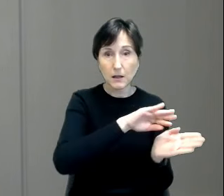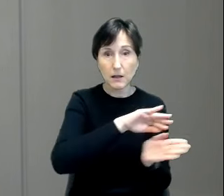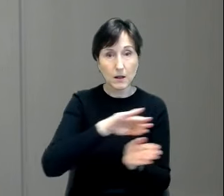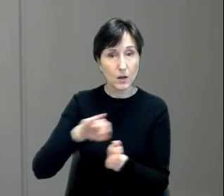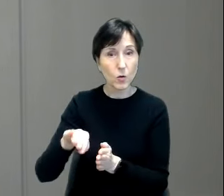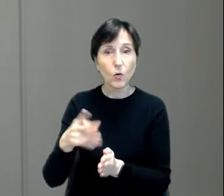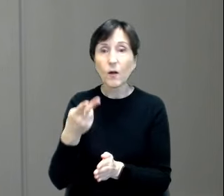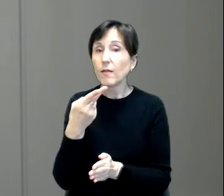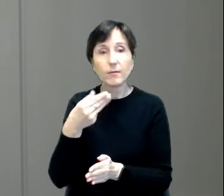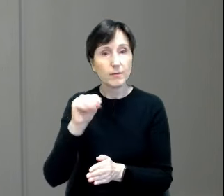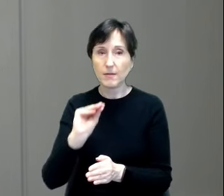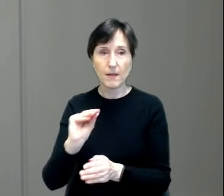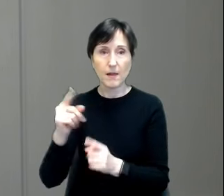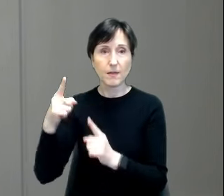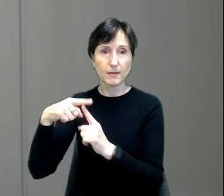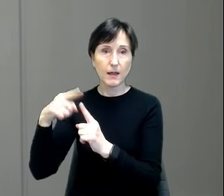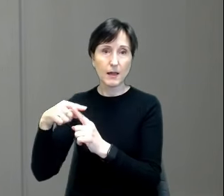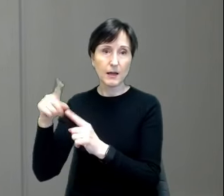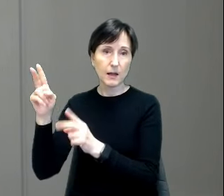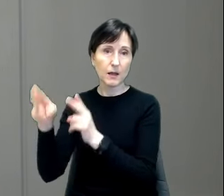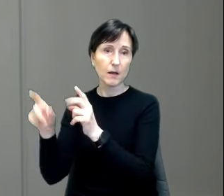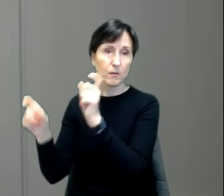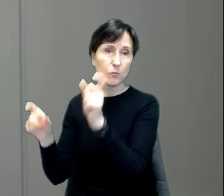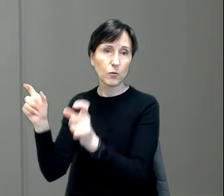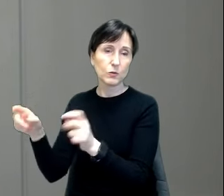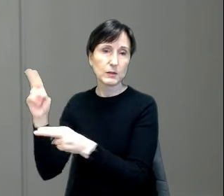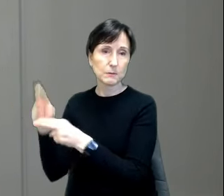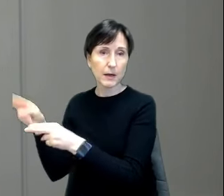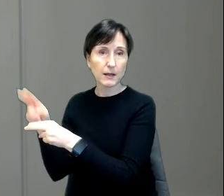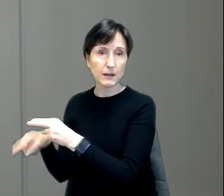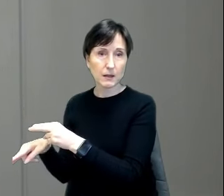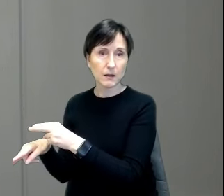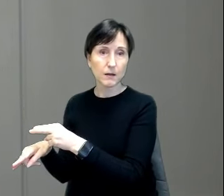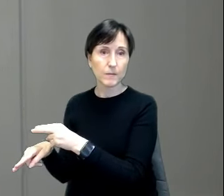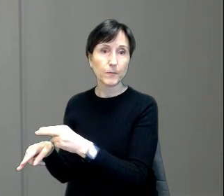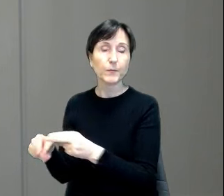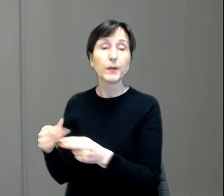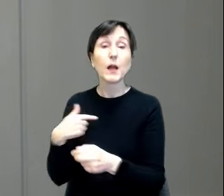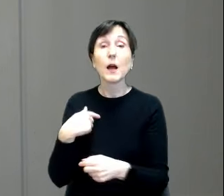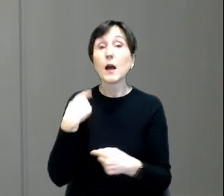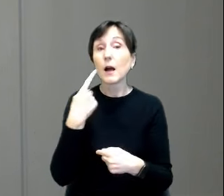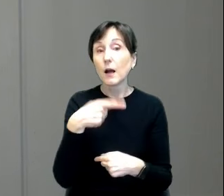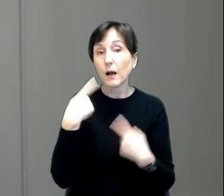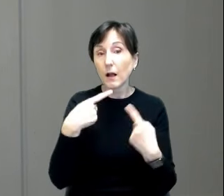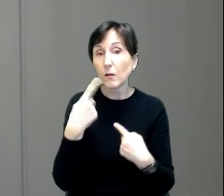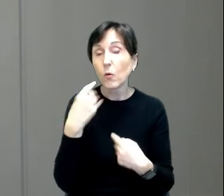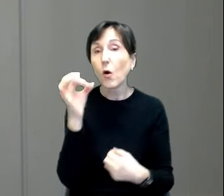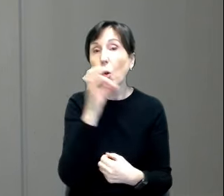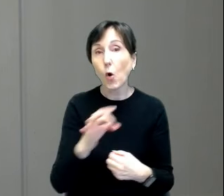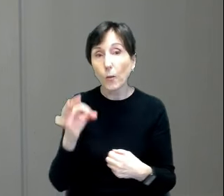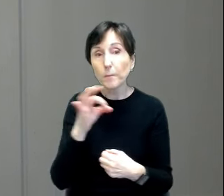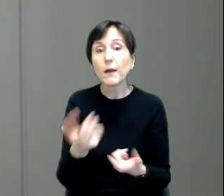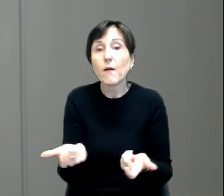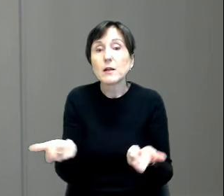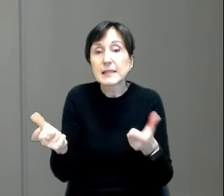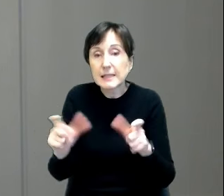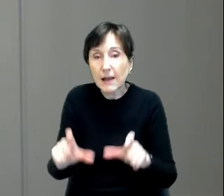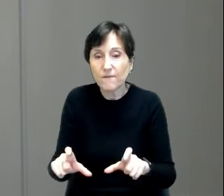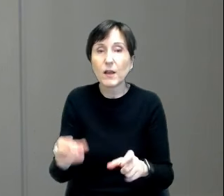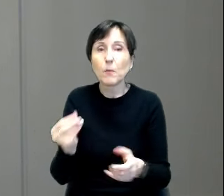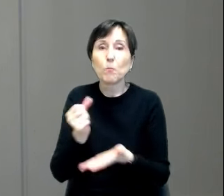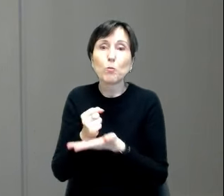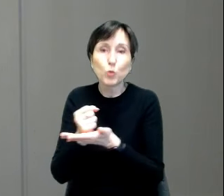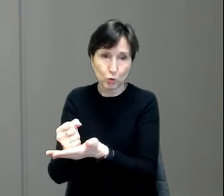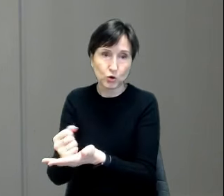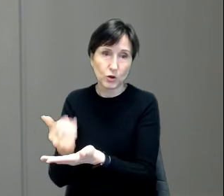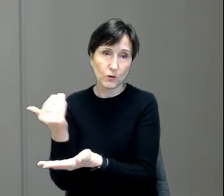sprendimo klausimas nes mes kalbame tiktai tai kas susiję su savivaldybės biudžetu o ne tai ką papildomai ir